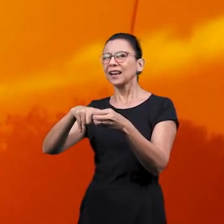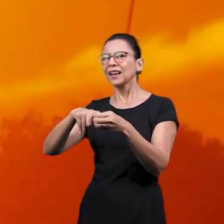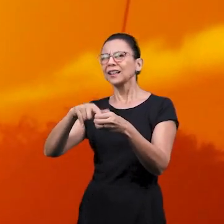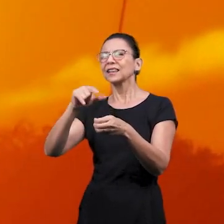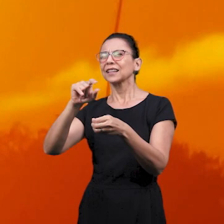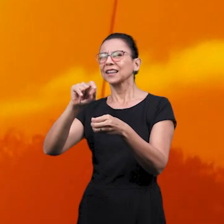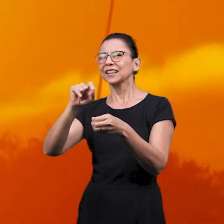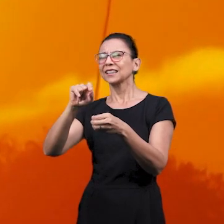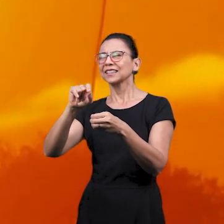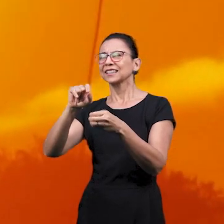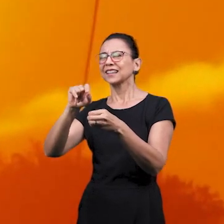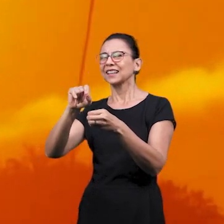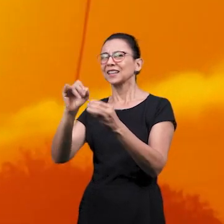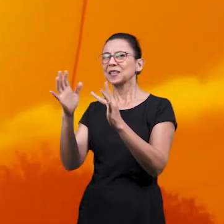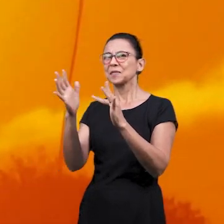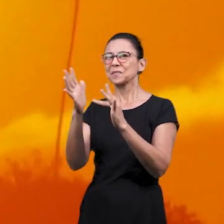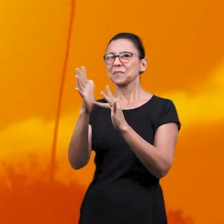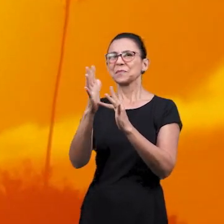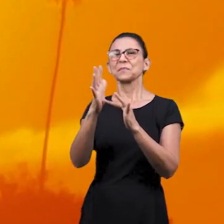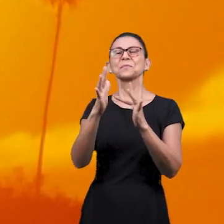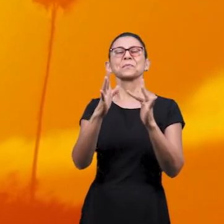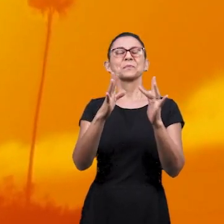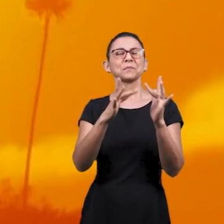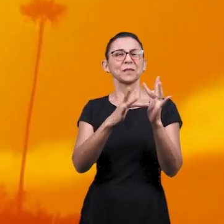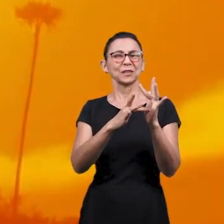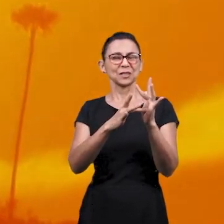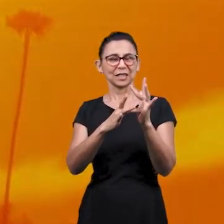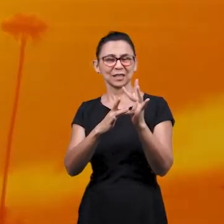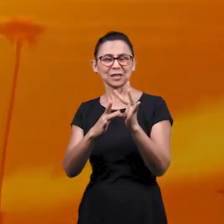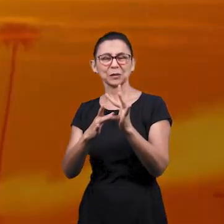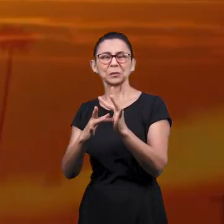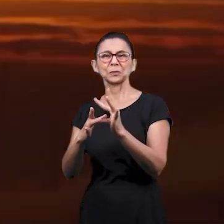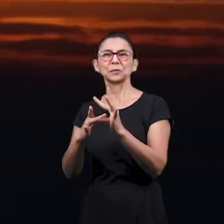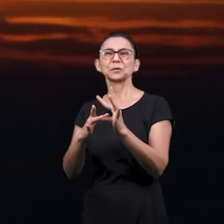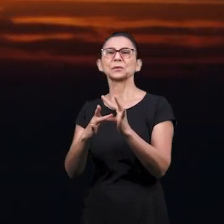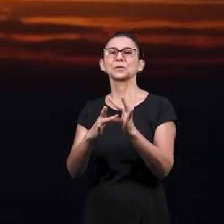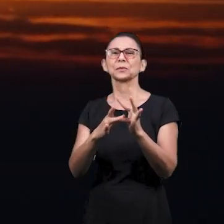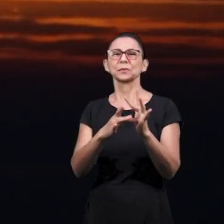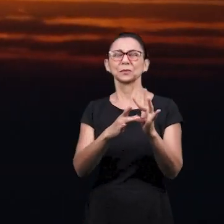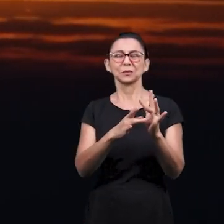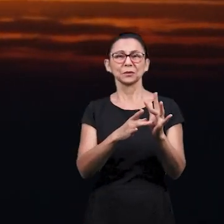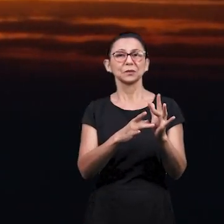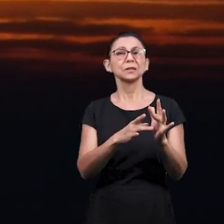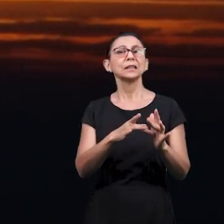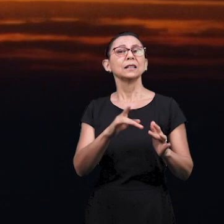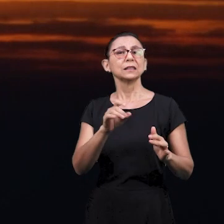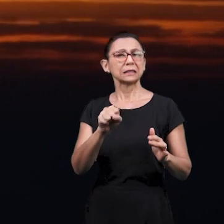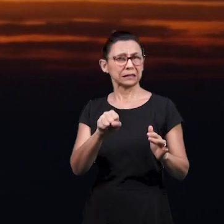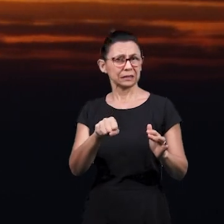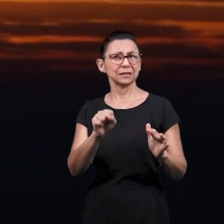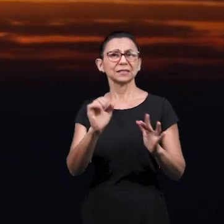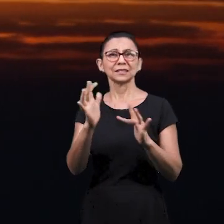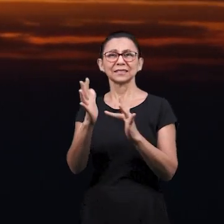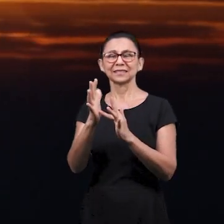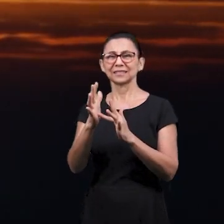чтобы забрать свою церковь. Мой Иисус, мой Иисус, Он